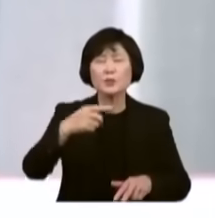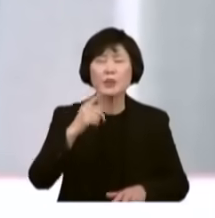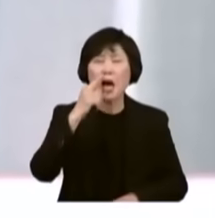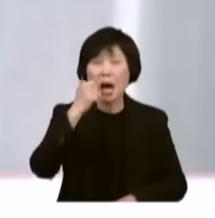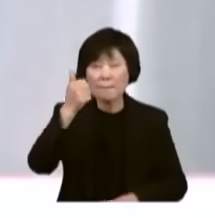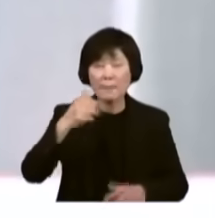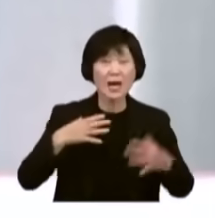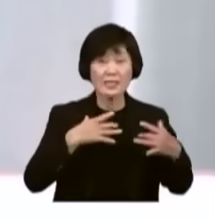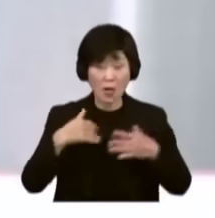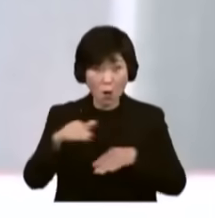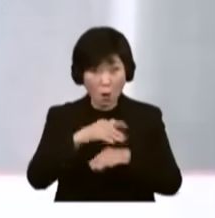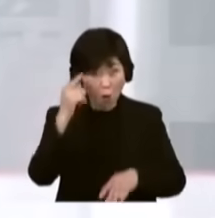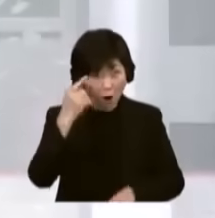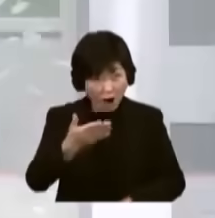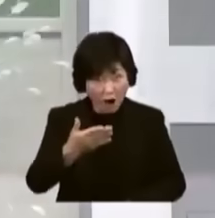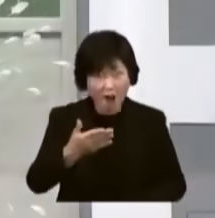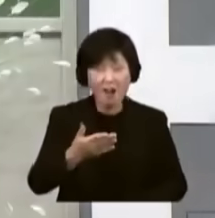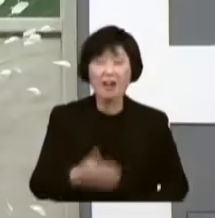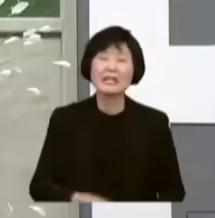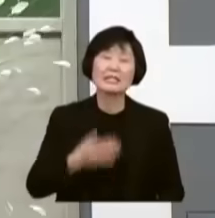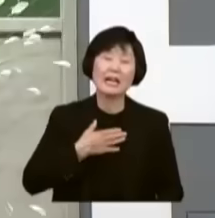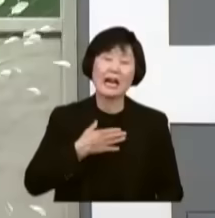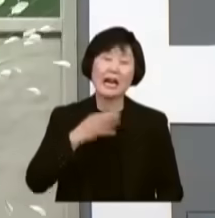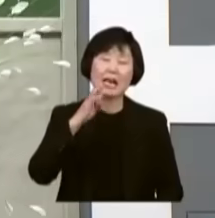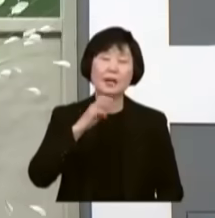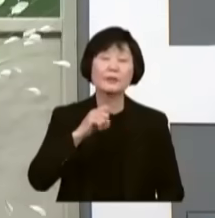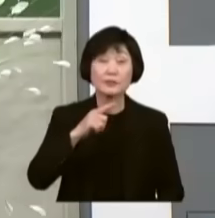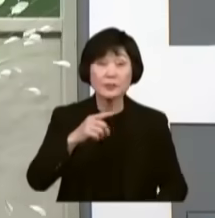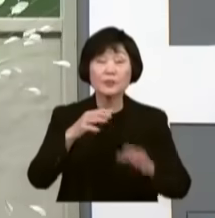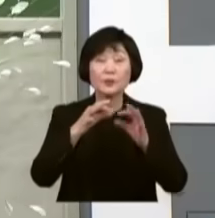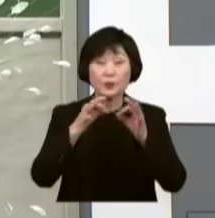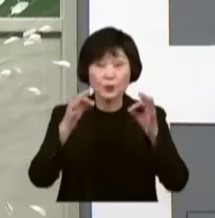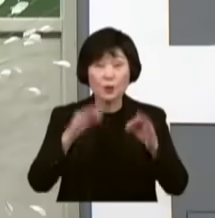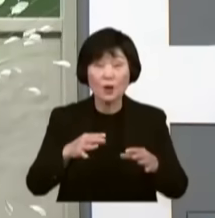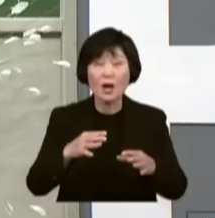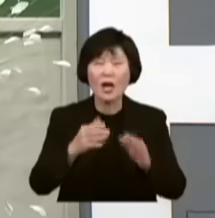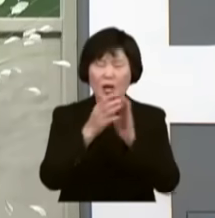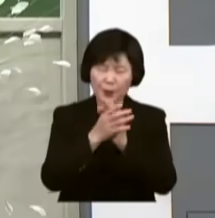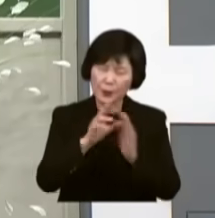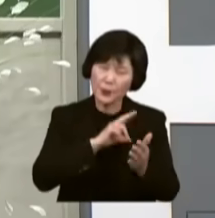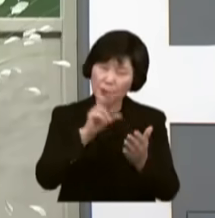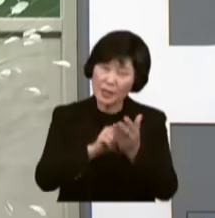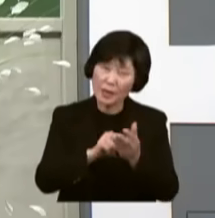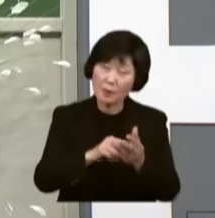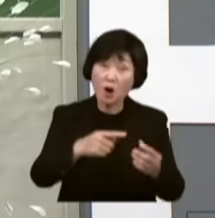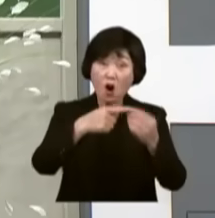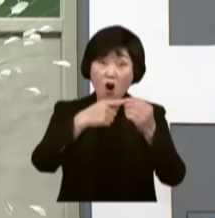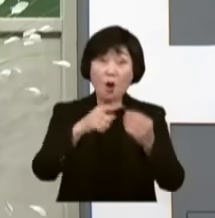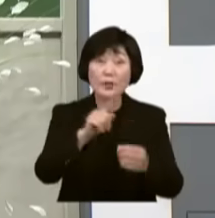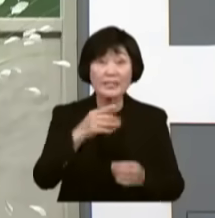아빠 그리고 내가 31년 동안 기도 제목 1순위가 뭔지 알아? 아빠